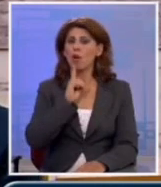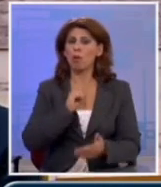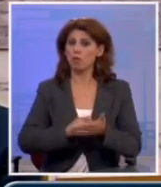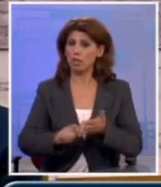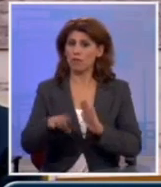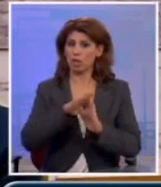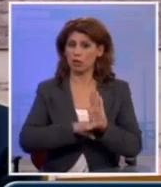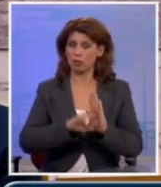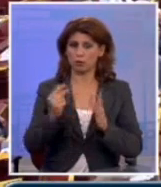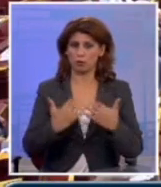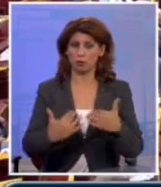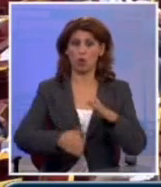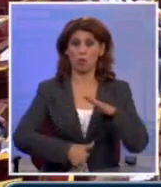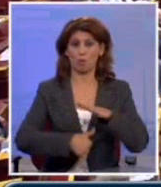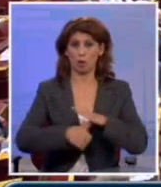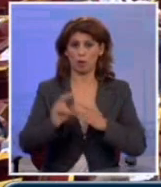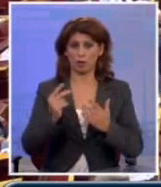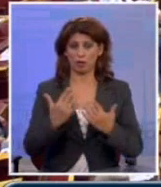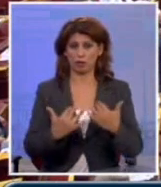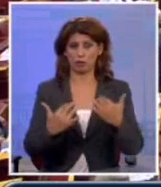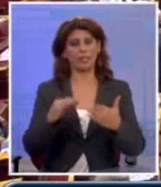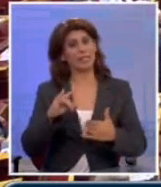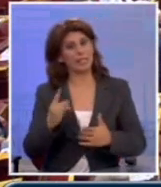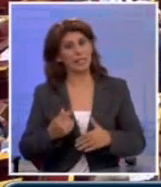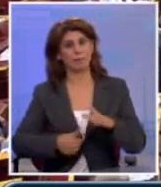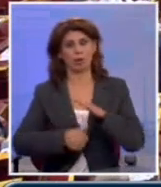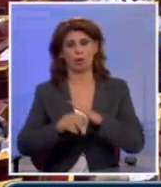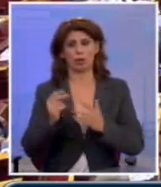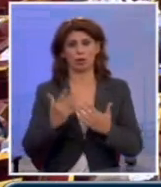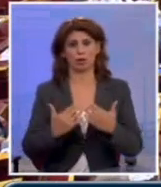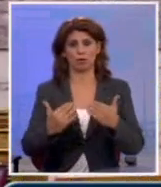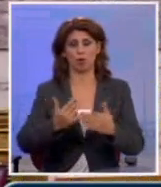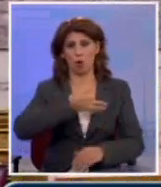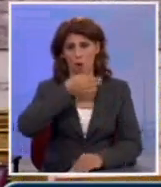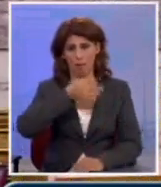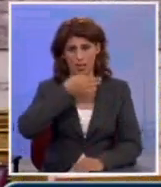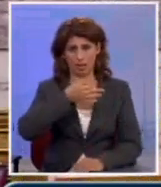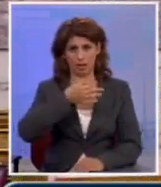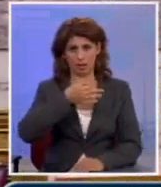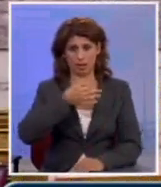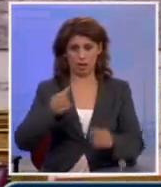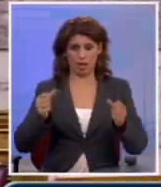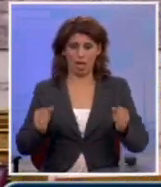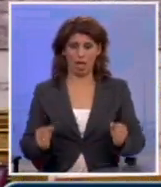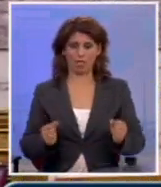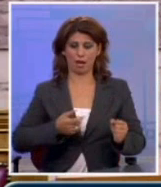Βουλής, ο πρόεδρος της Βουλής ή η πρόεδρος της Βουλής ομιλεί από την